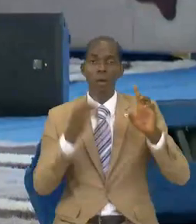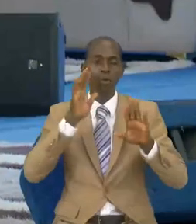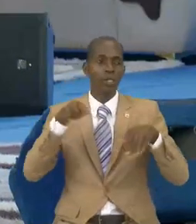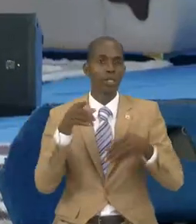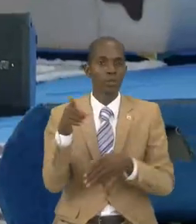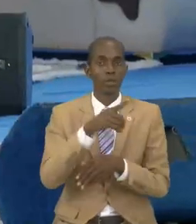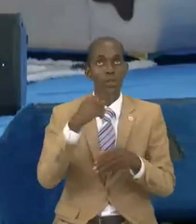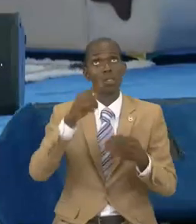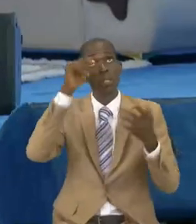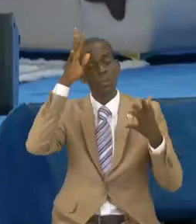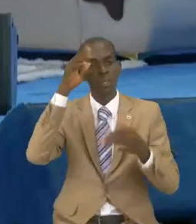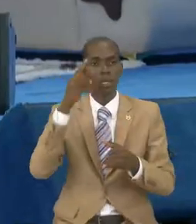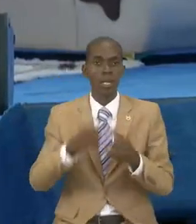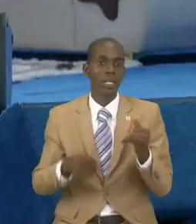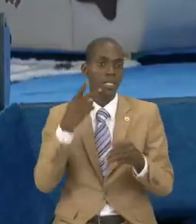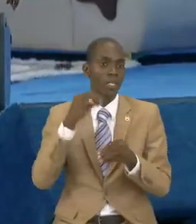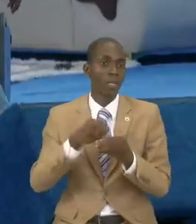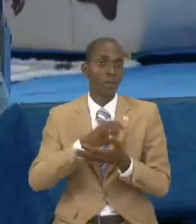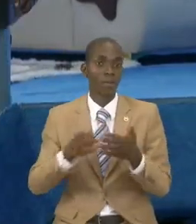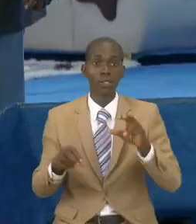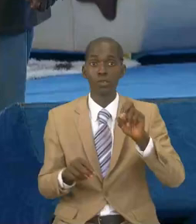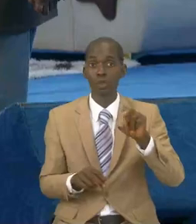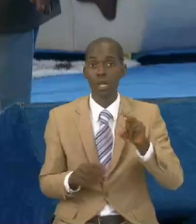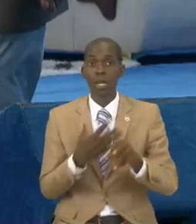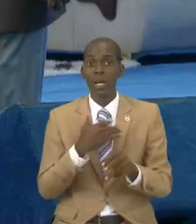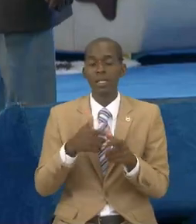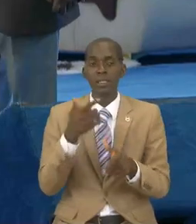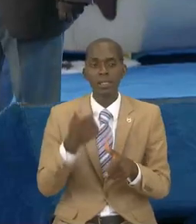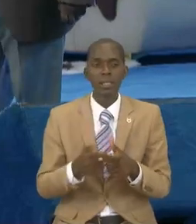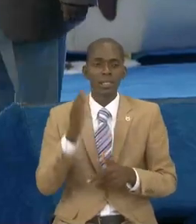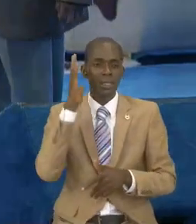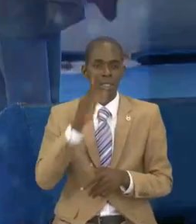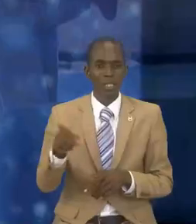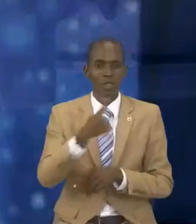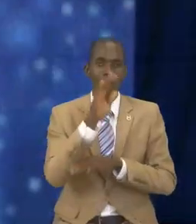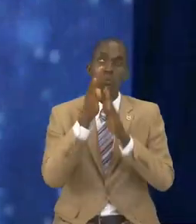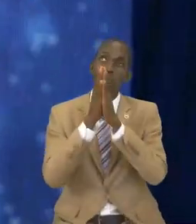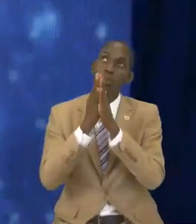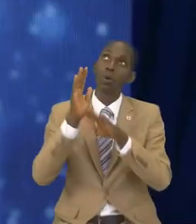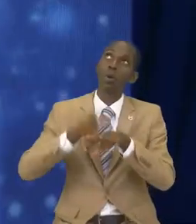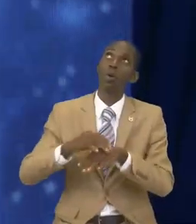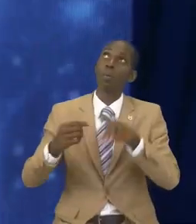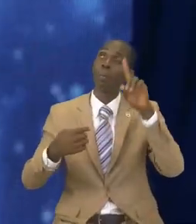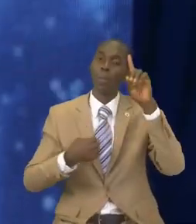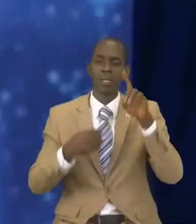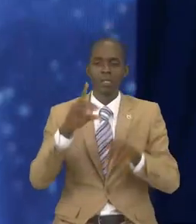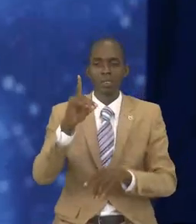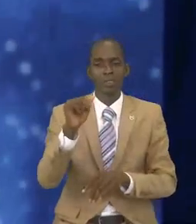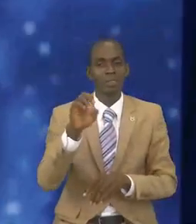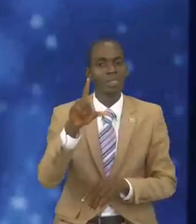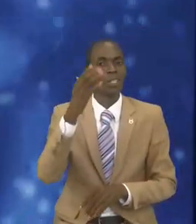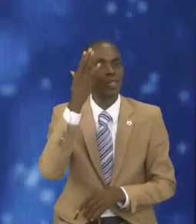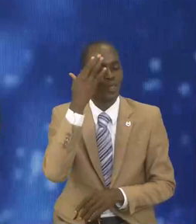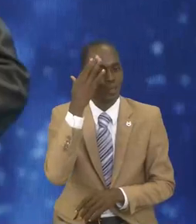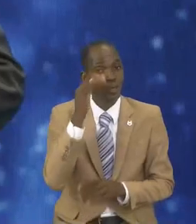et de l'espérance. Verset 12. Vous m'invoquerez. Et Daniel savait